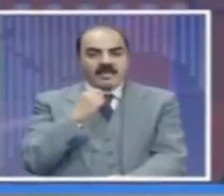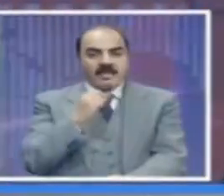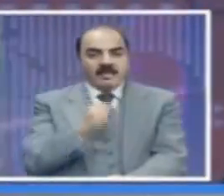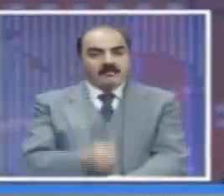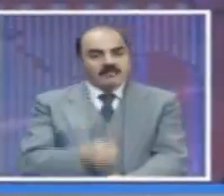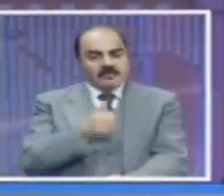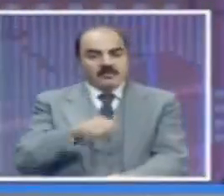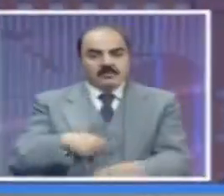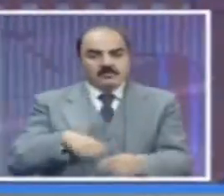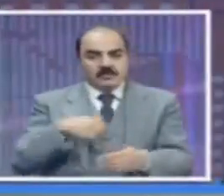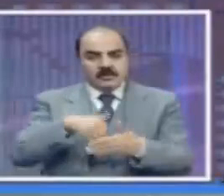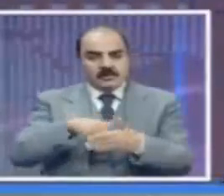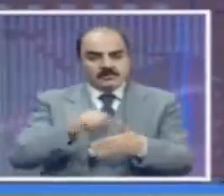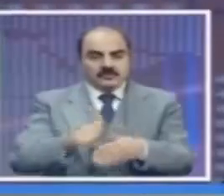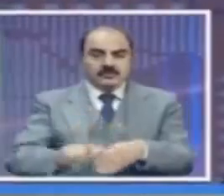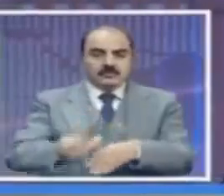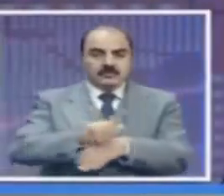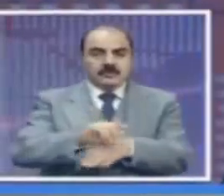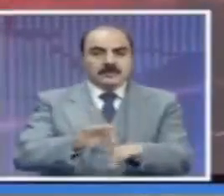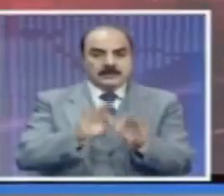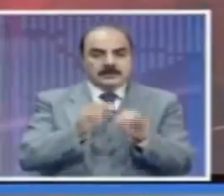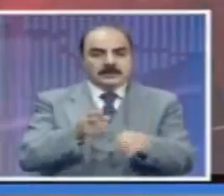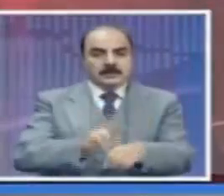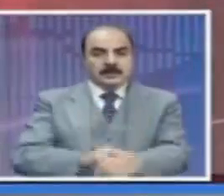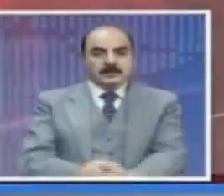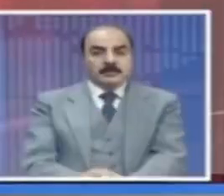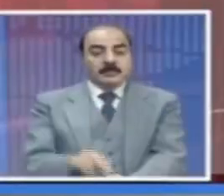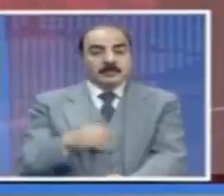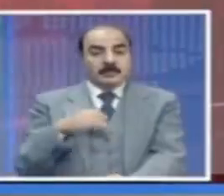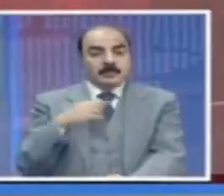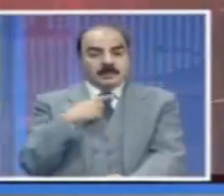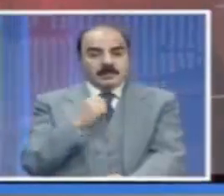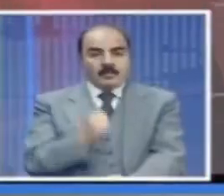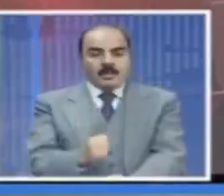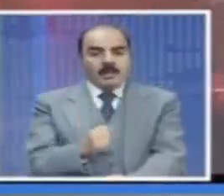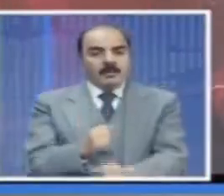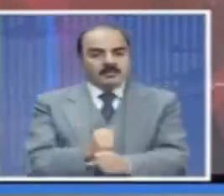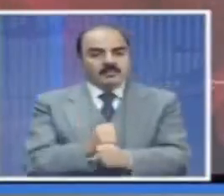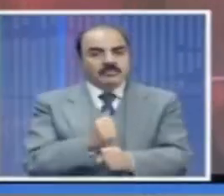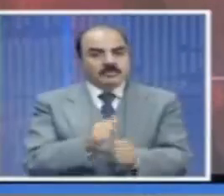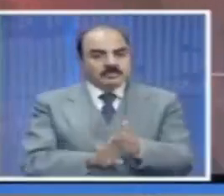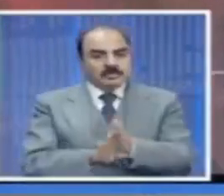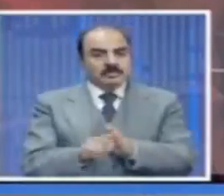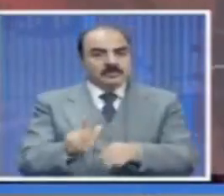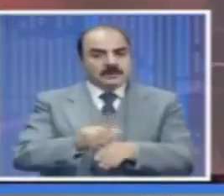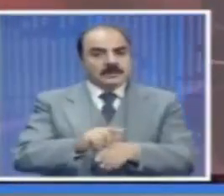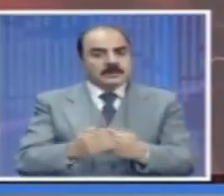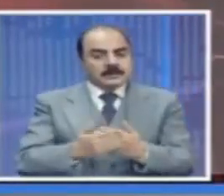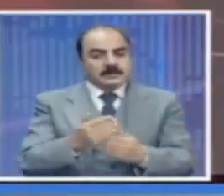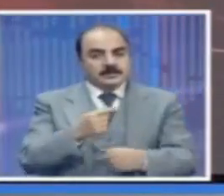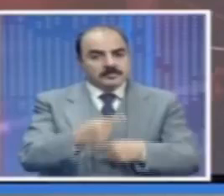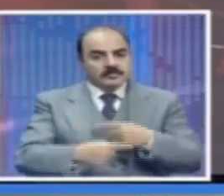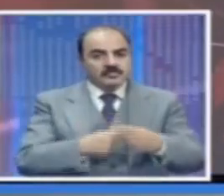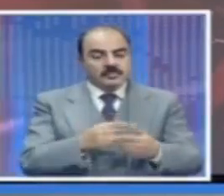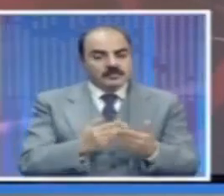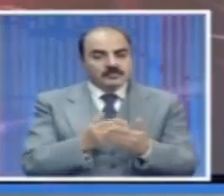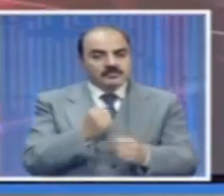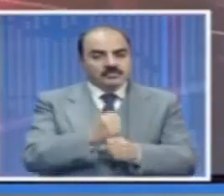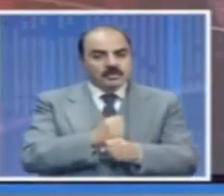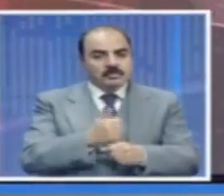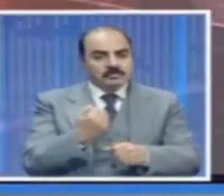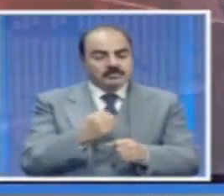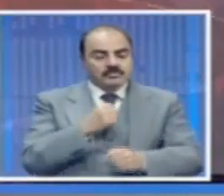بمناسبة فوزه بولاية رئاسية ثانية، واكد الرئيس ثقته بان تولي الرئيس موسيفيني فترة رئاسية